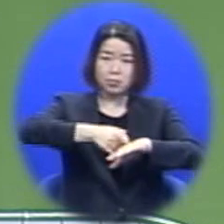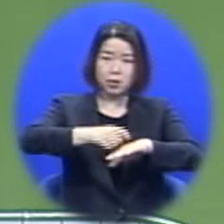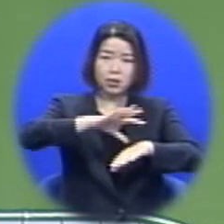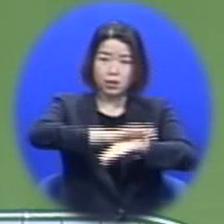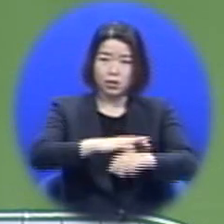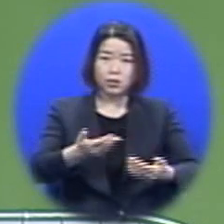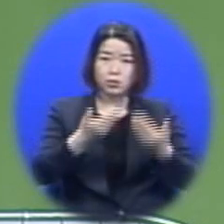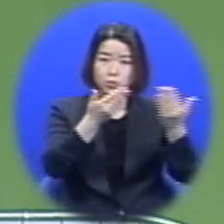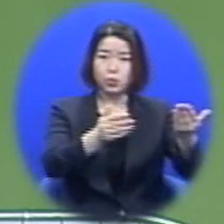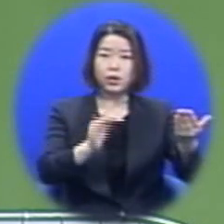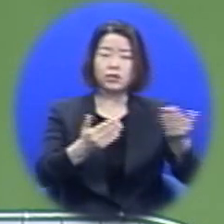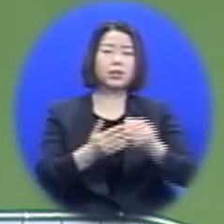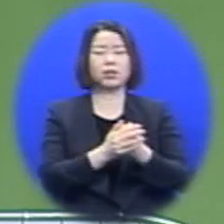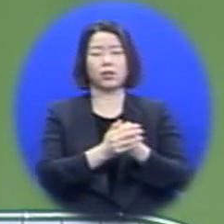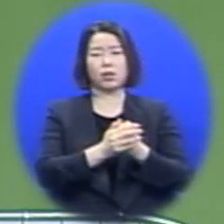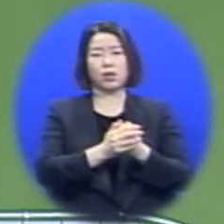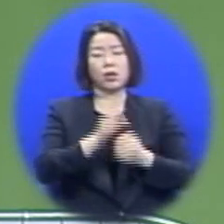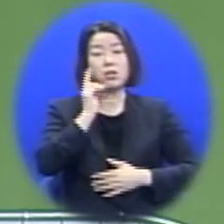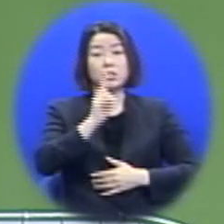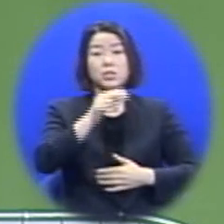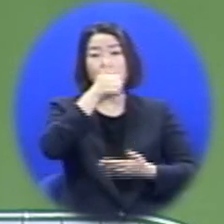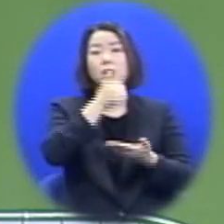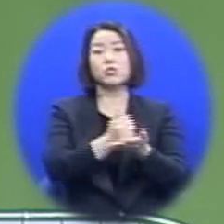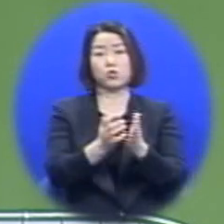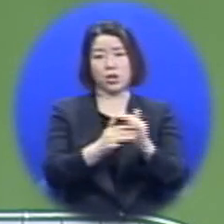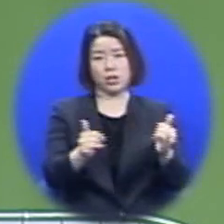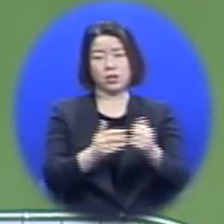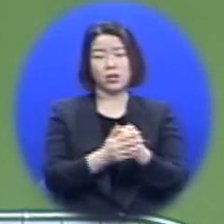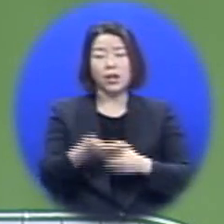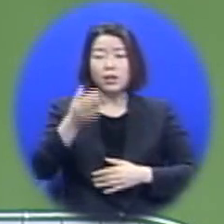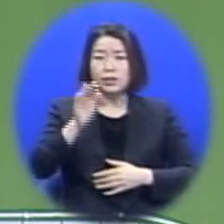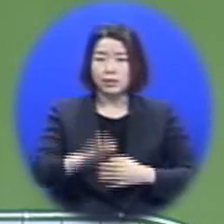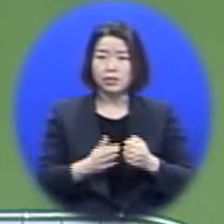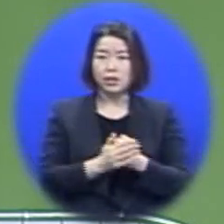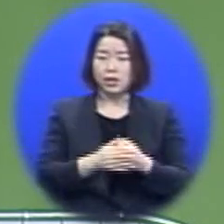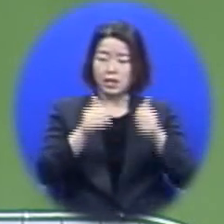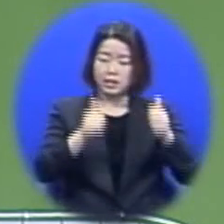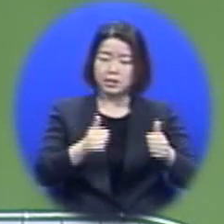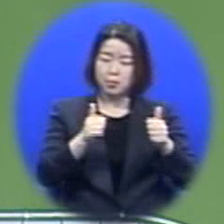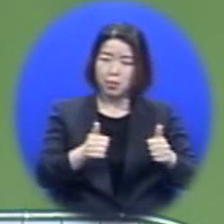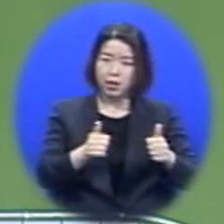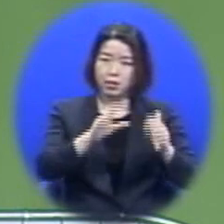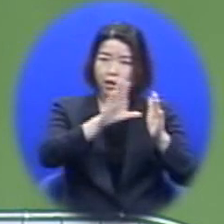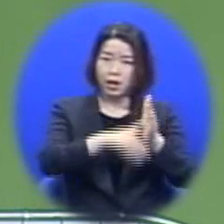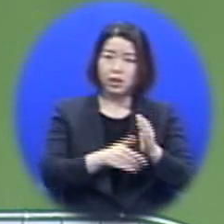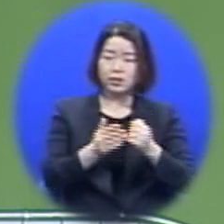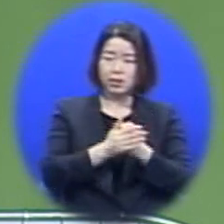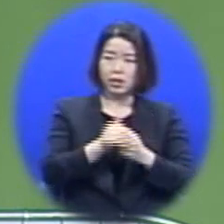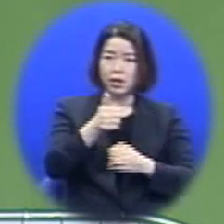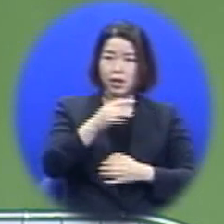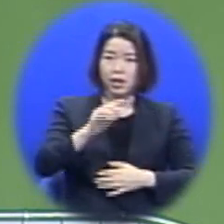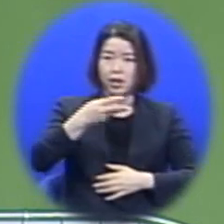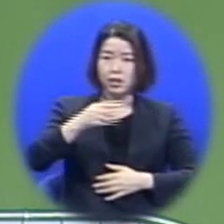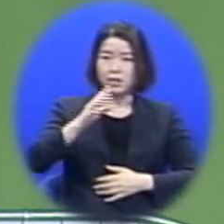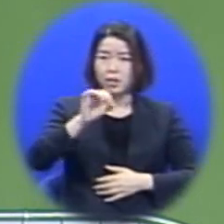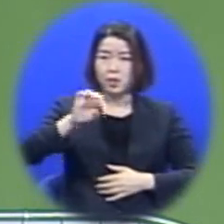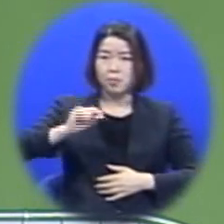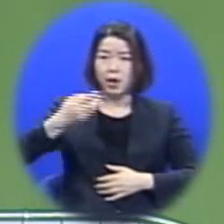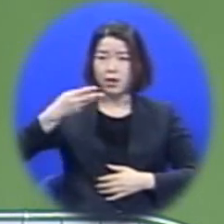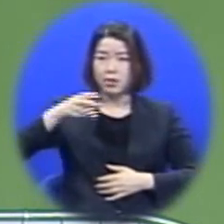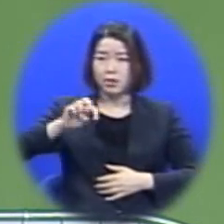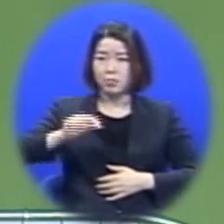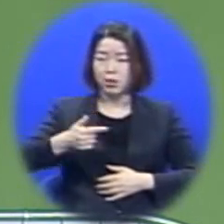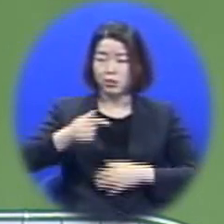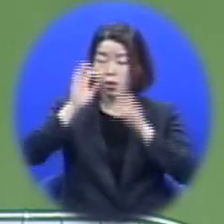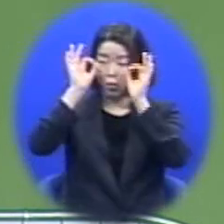됩니다. 그런 중죄인이에요. 그런데 재판하면서 이렇게 그 해리 팔머를 만나서 보니까